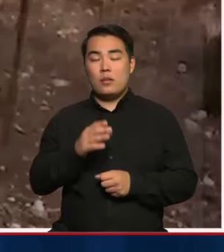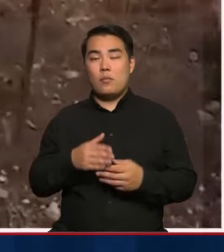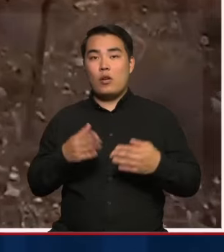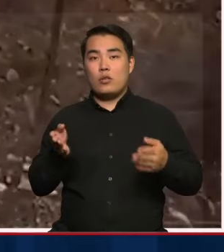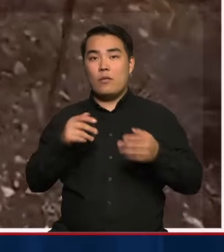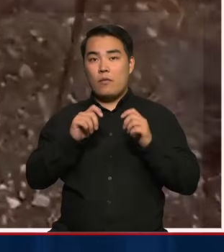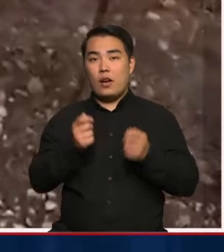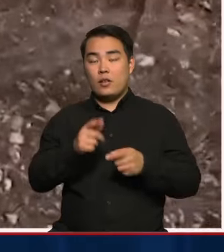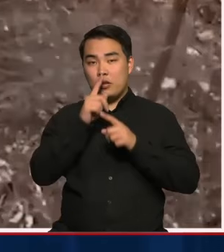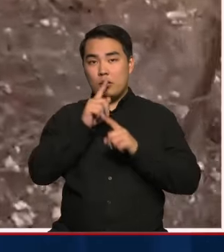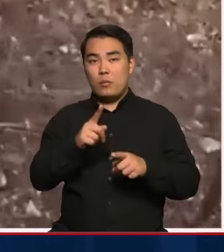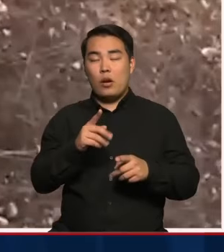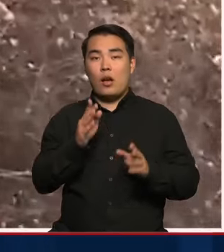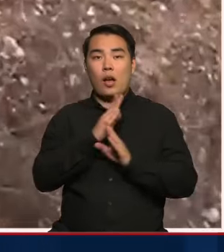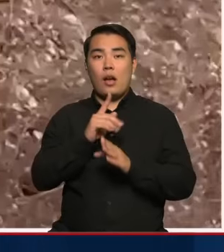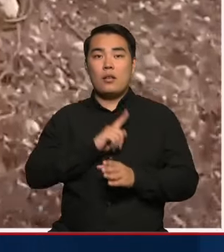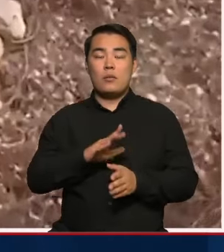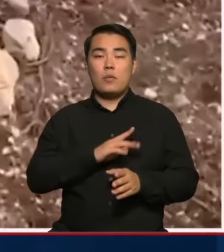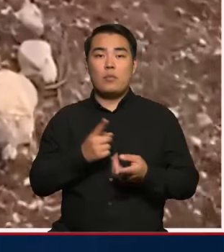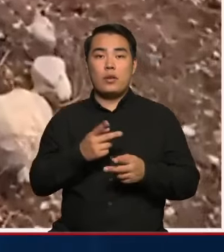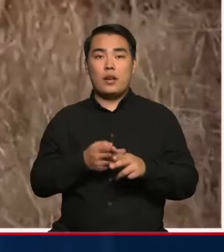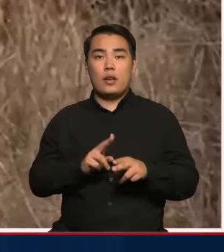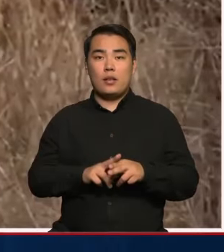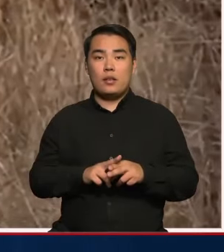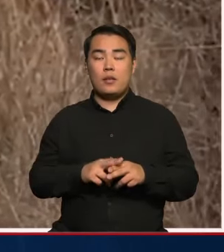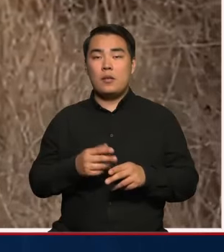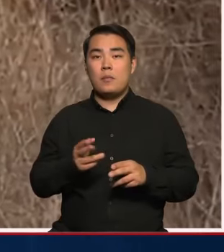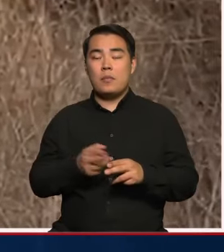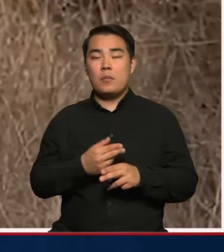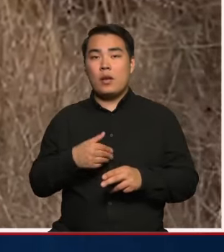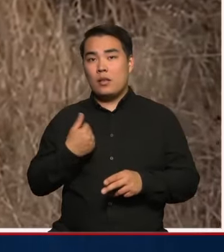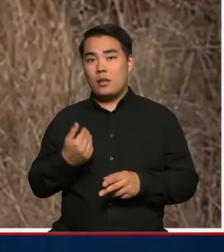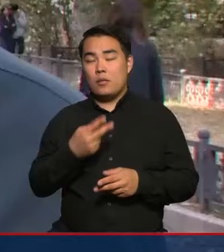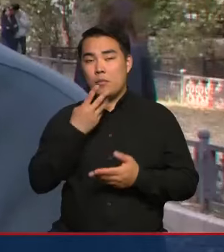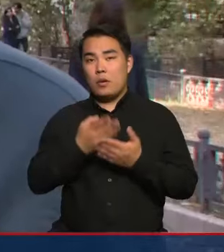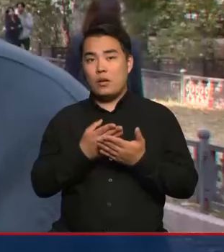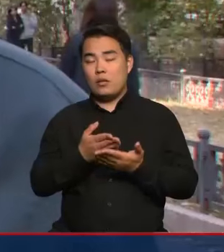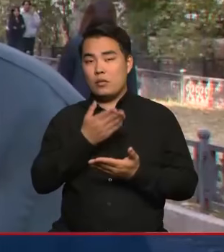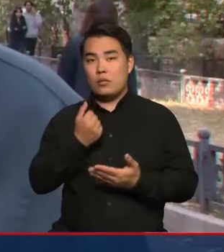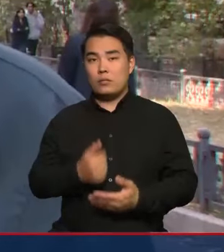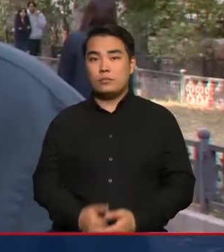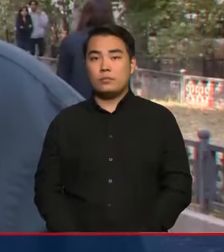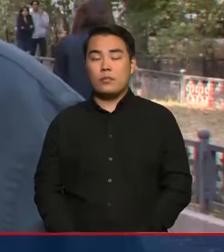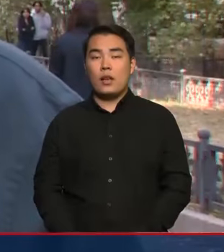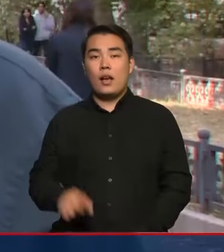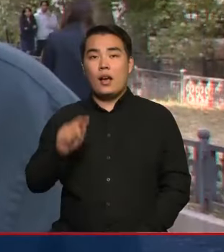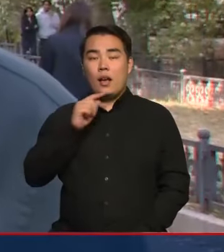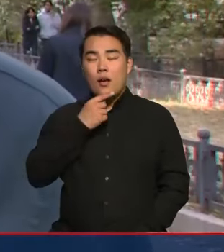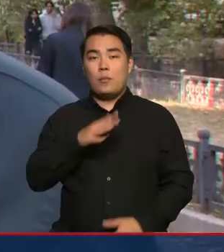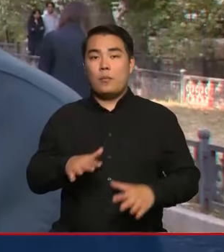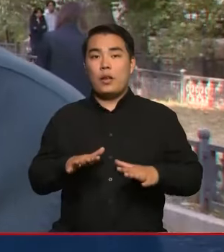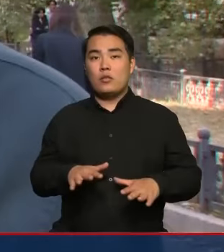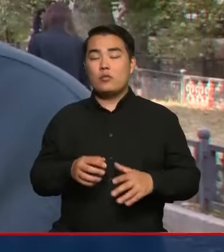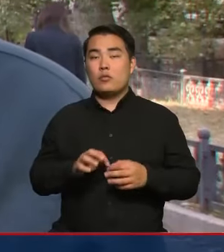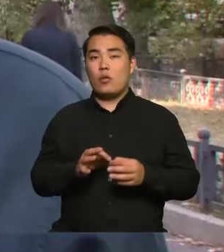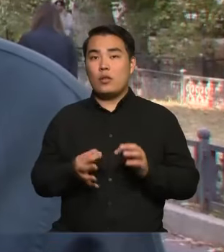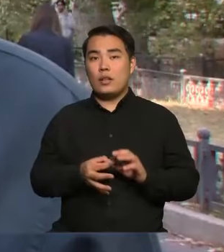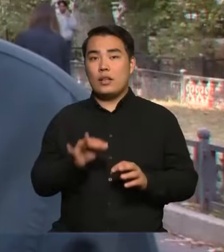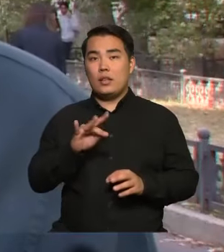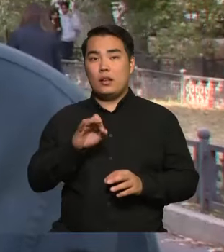соғыс болмайды деп болжайды. Өйткені бұл тараптарға тиімсіз. Экономическое положение сложное в Иране.